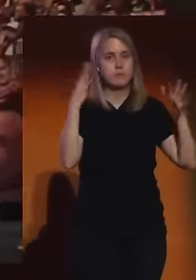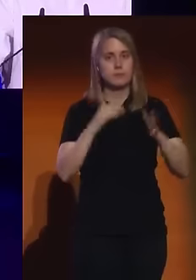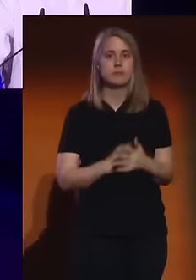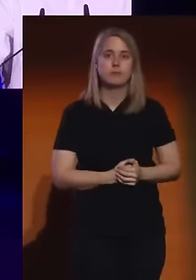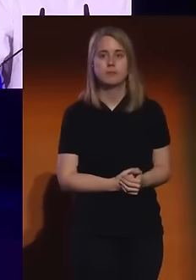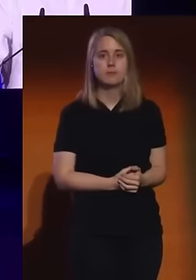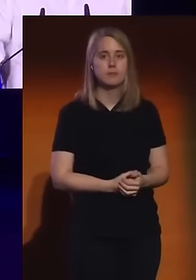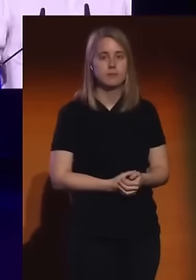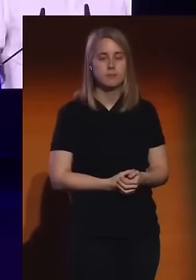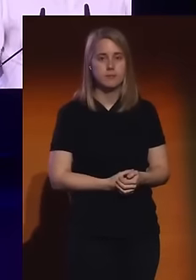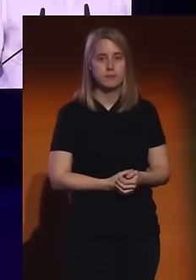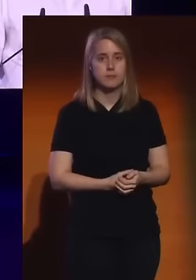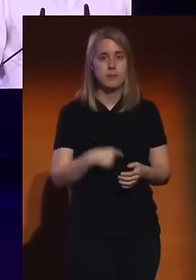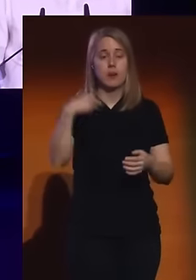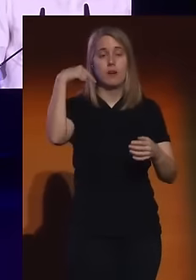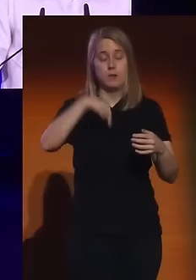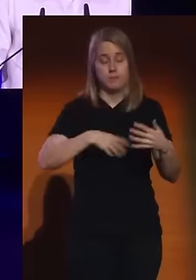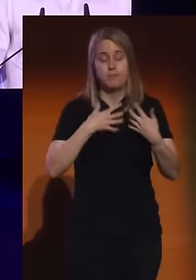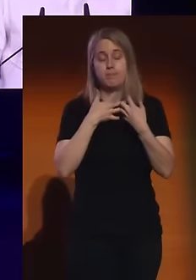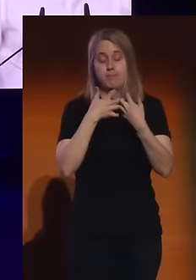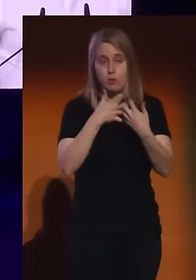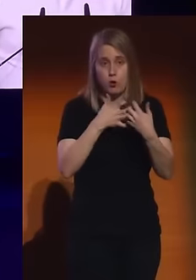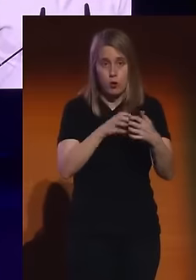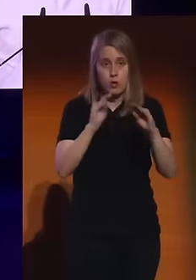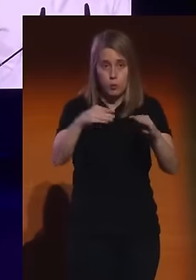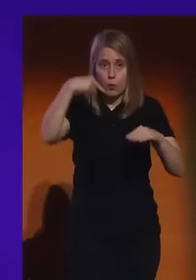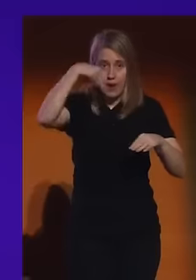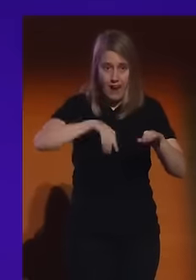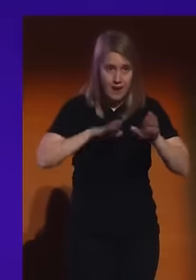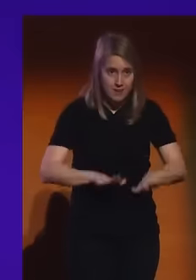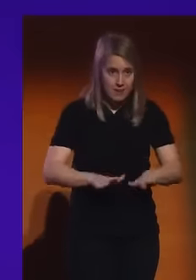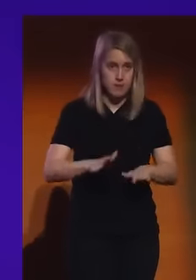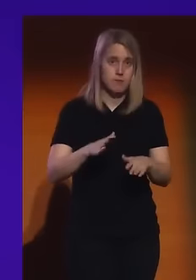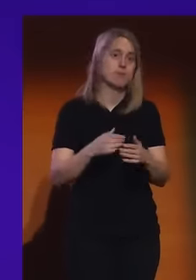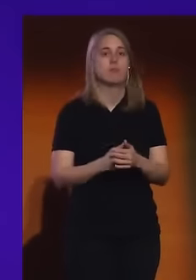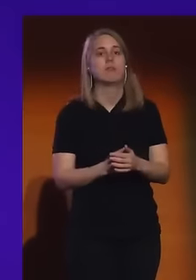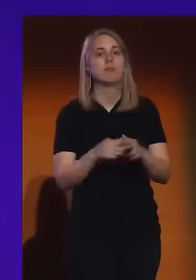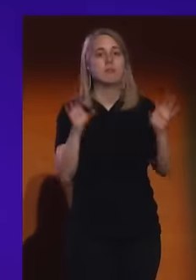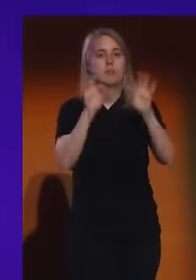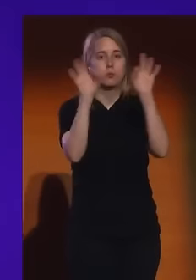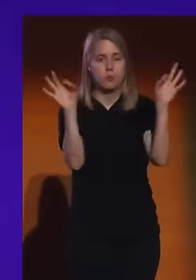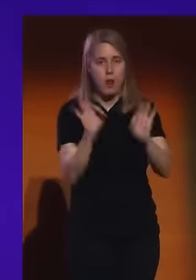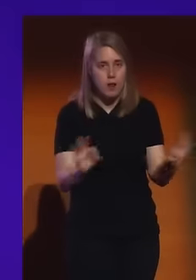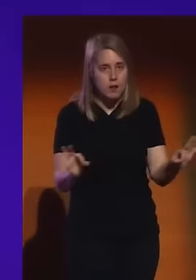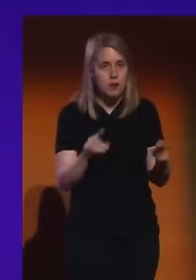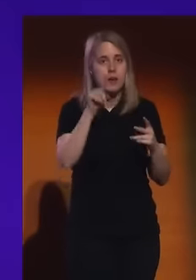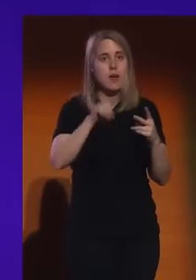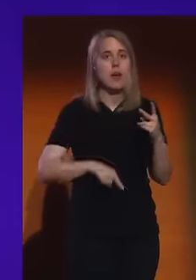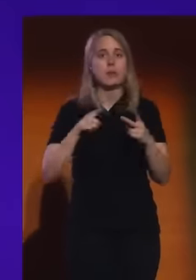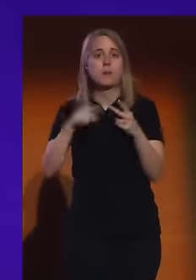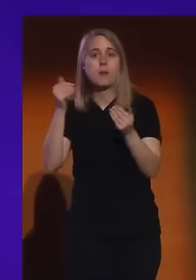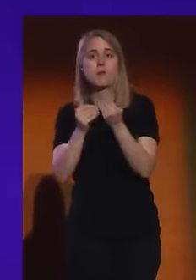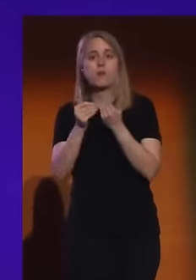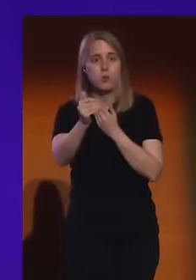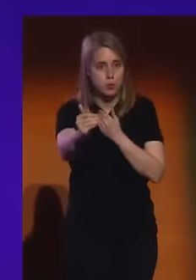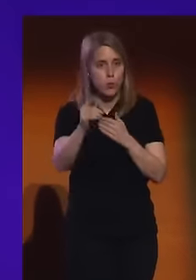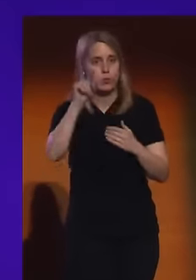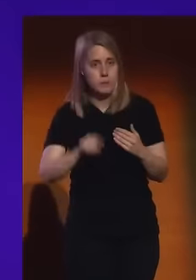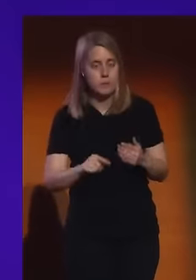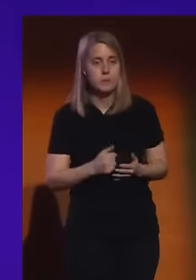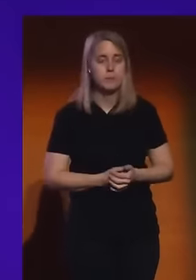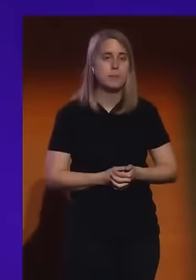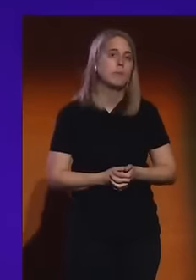gau gaur zure borroka hemen Dago euskal herria eta etorkizuna